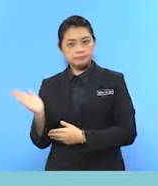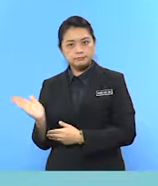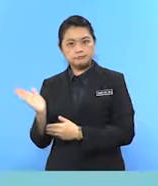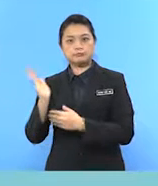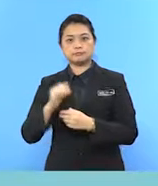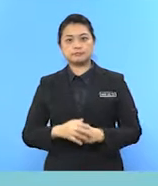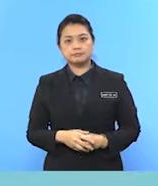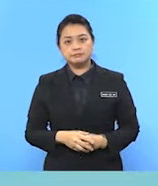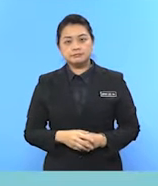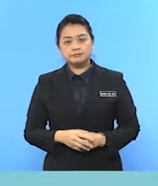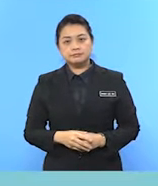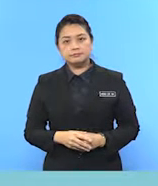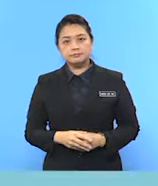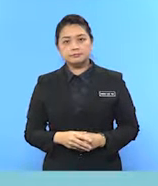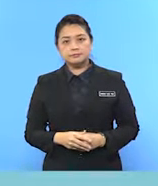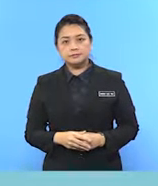dalam gambar rajah.